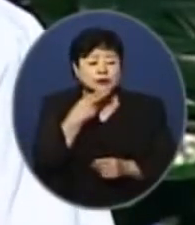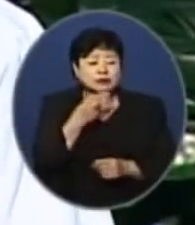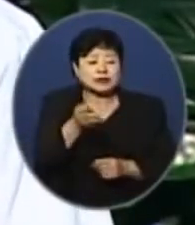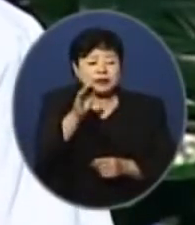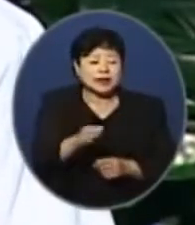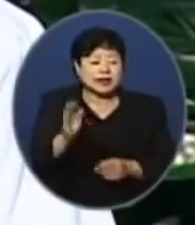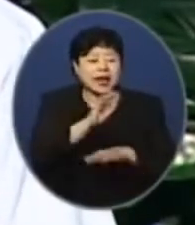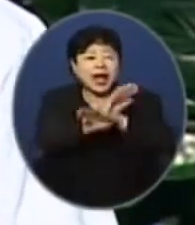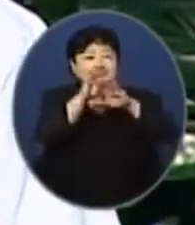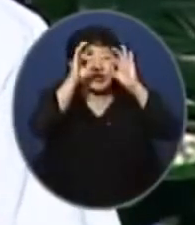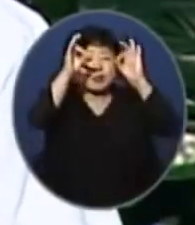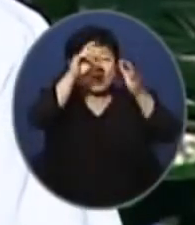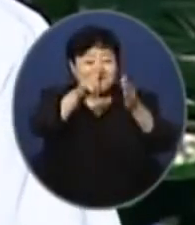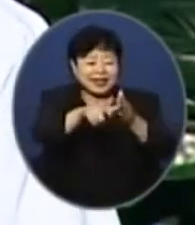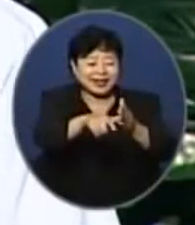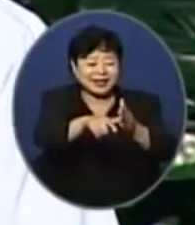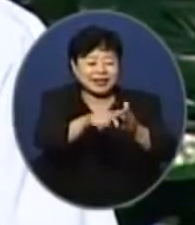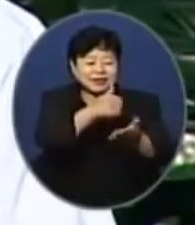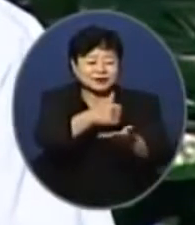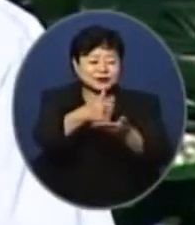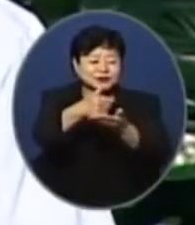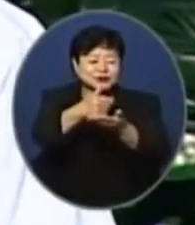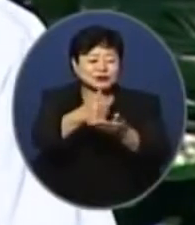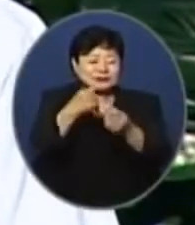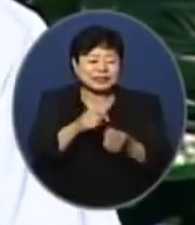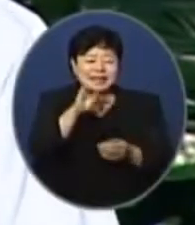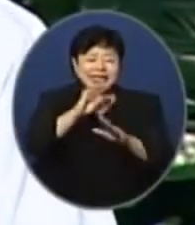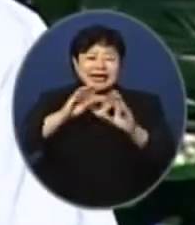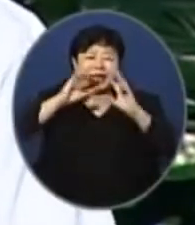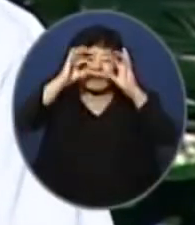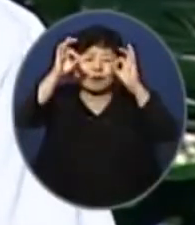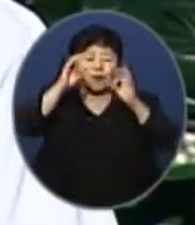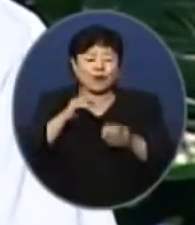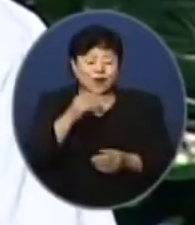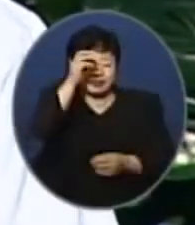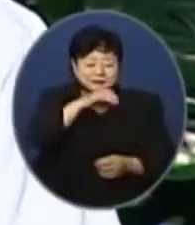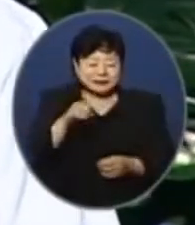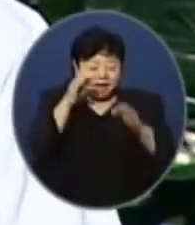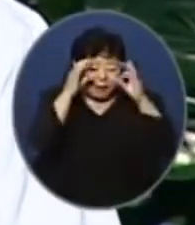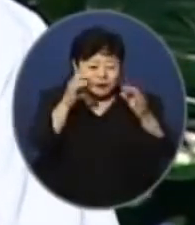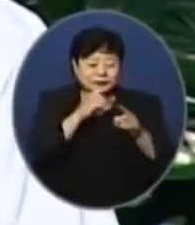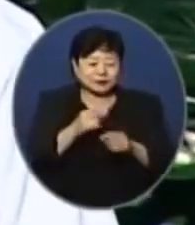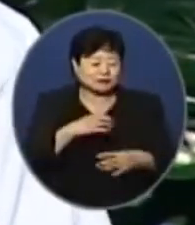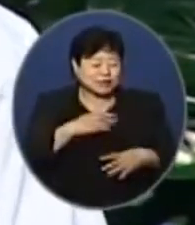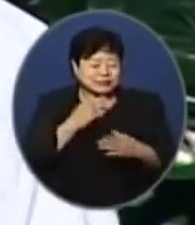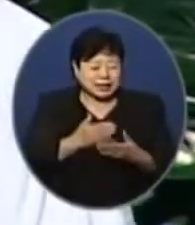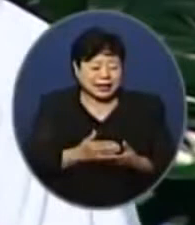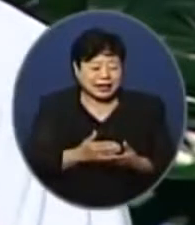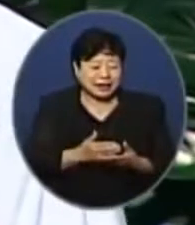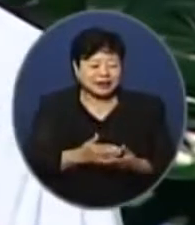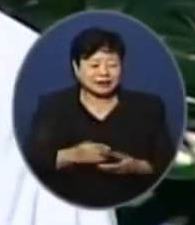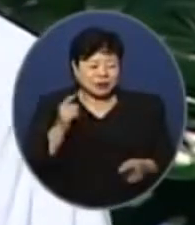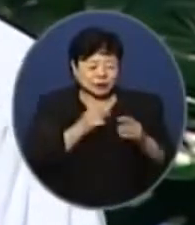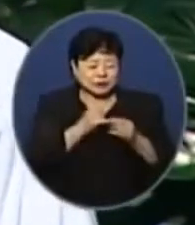그러나 하늘을 바라볼 때, 주님 계신 저 천국을 바라볼 때, 십자가를 바라볼 때 말씀하십니다. 두려워하지 말라. 너를